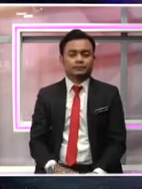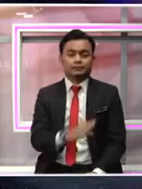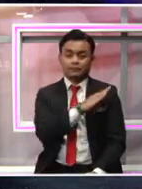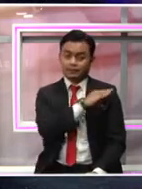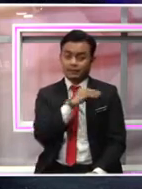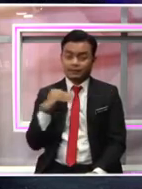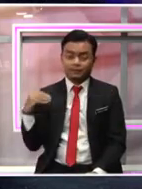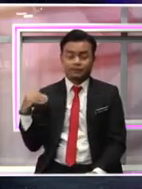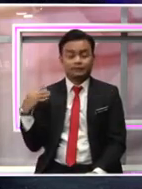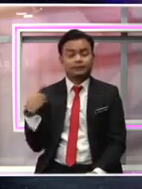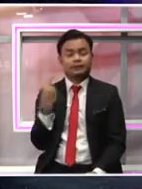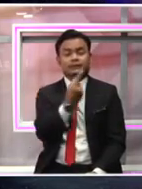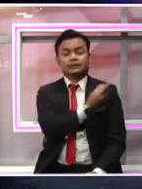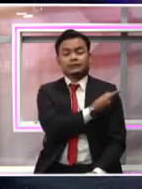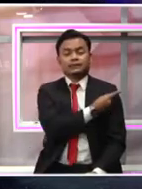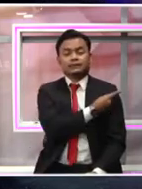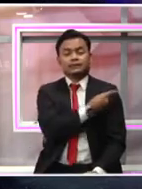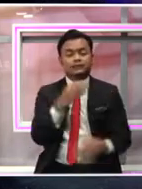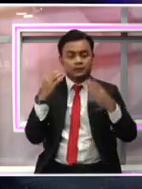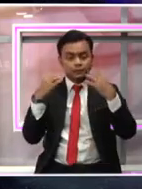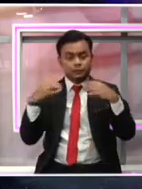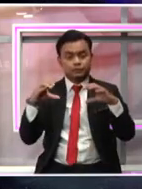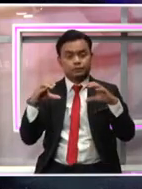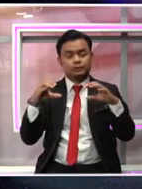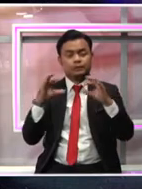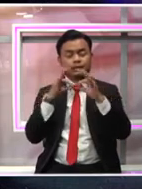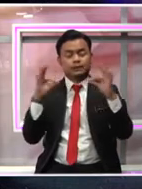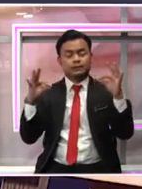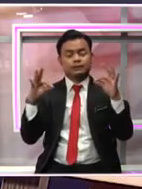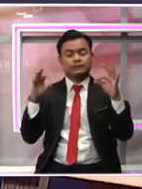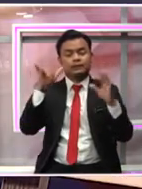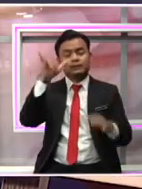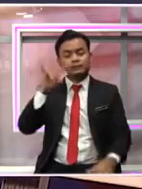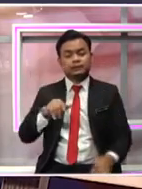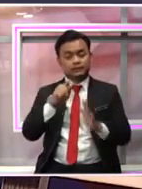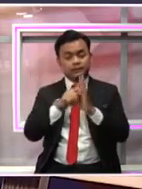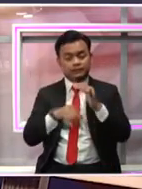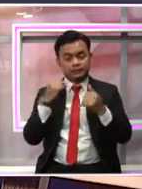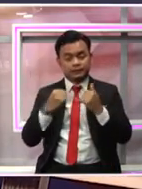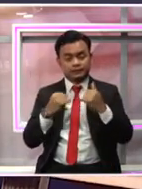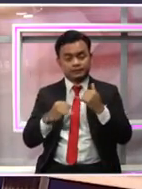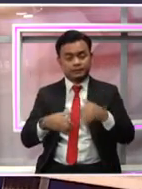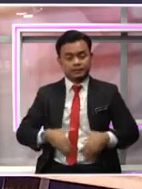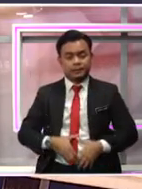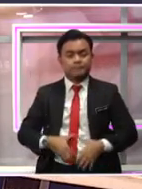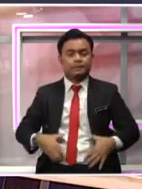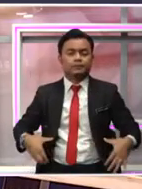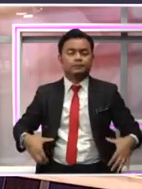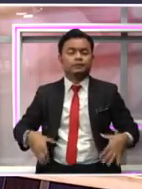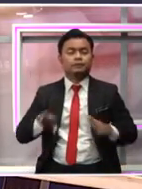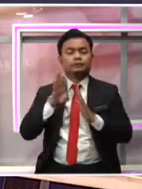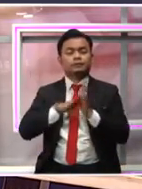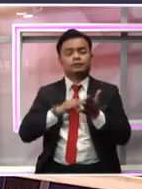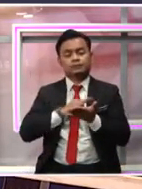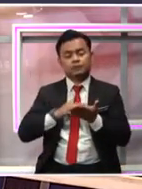terakhir naik Jeng kita coba ayat terakhir perut berperanan khusus sebagai tempat